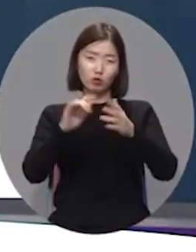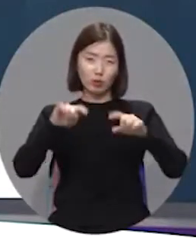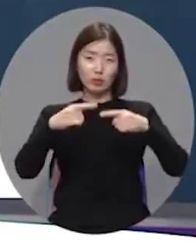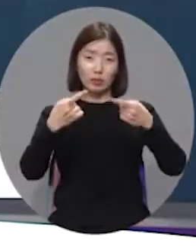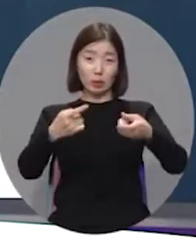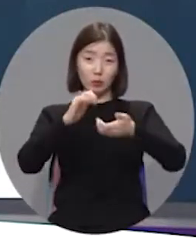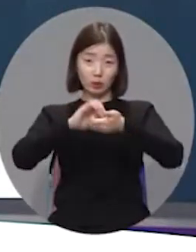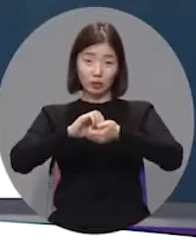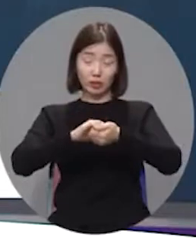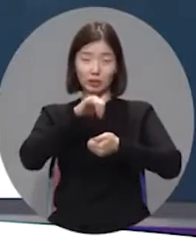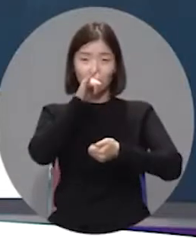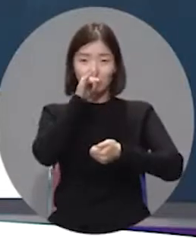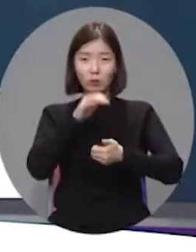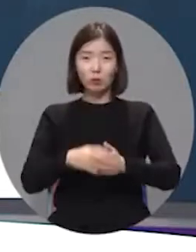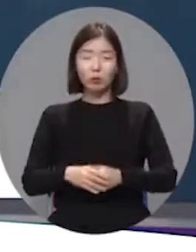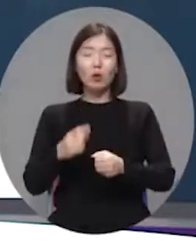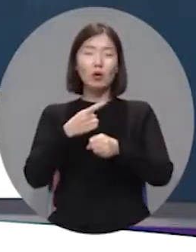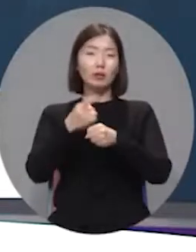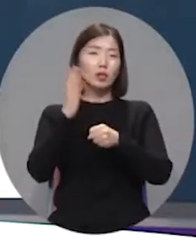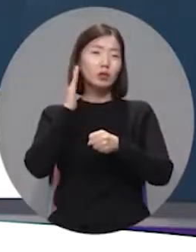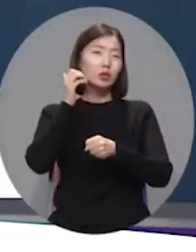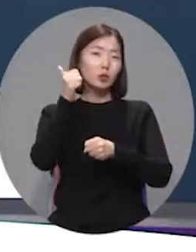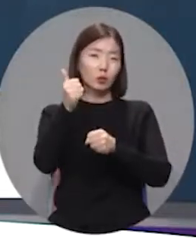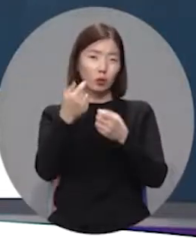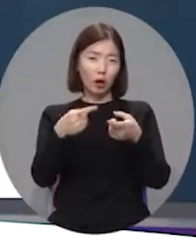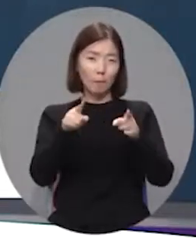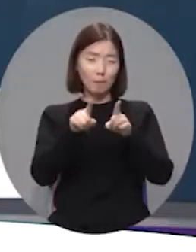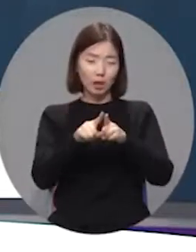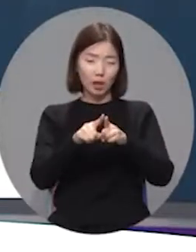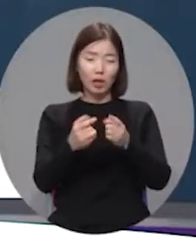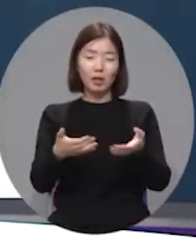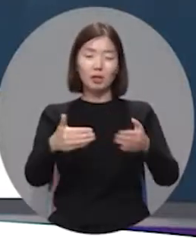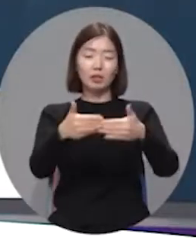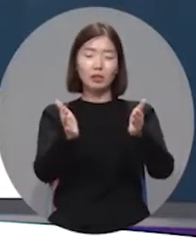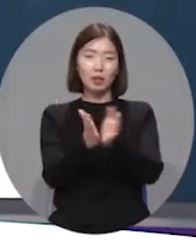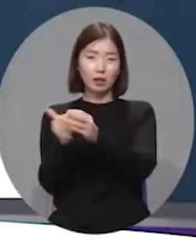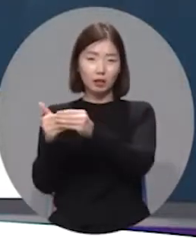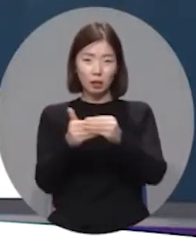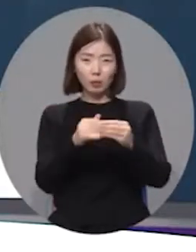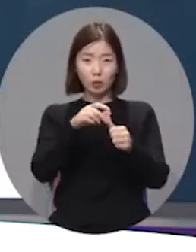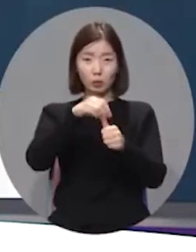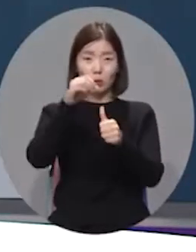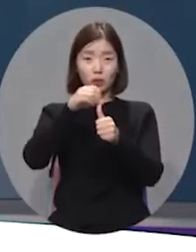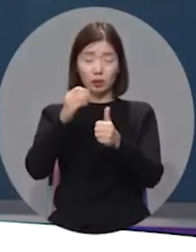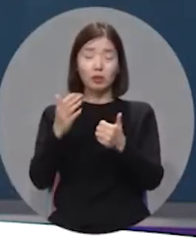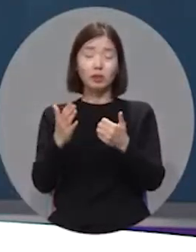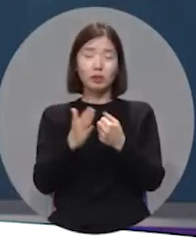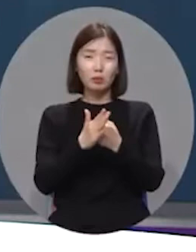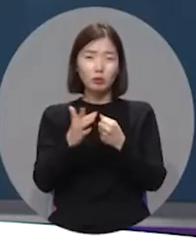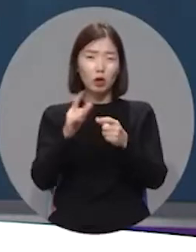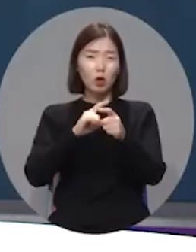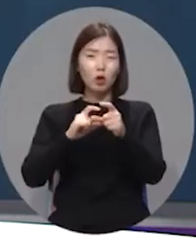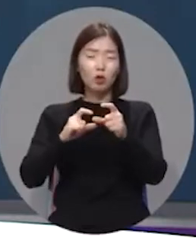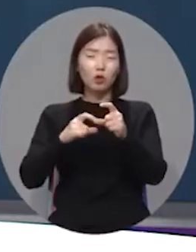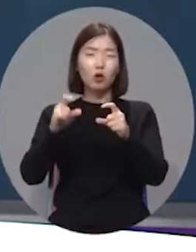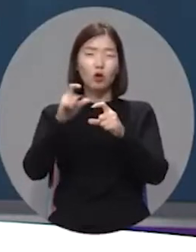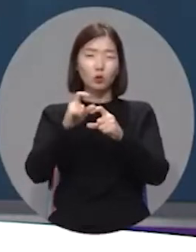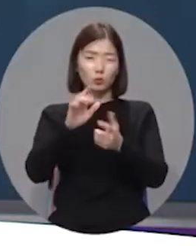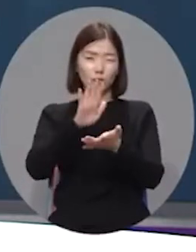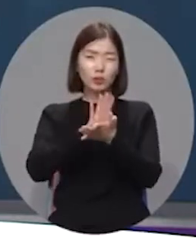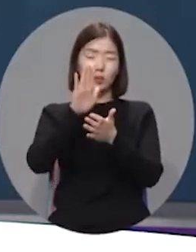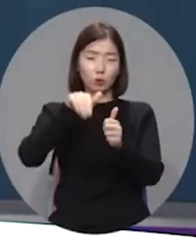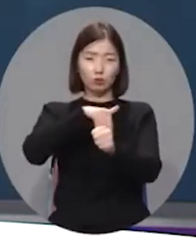참석은 제한적이었지만 내년 대선과 맞물린 당 지도부 선출인 만큼 관심은 그 어느 때보다